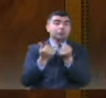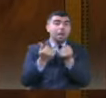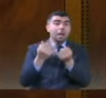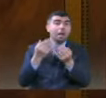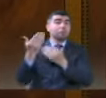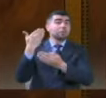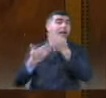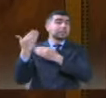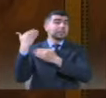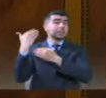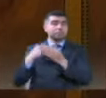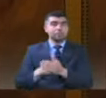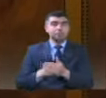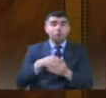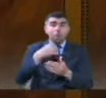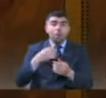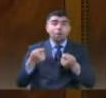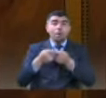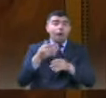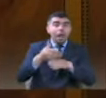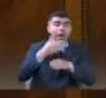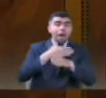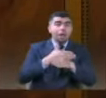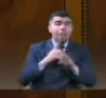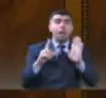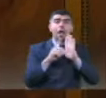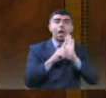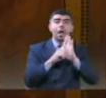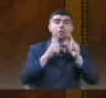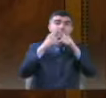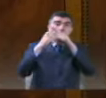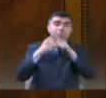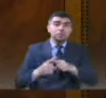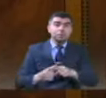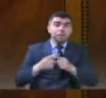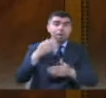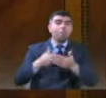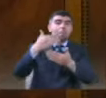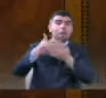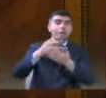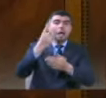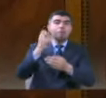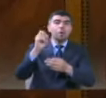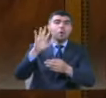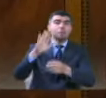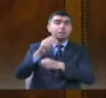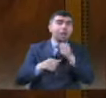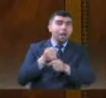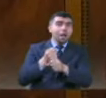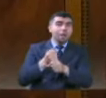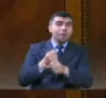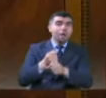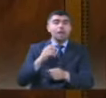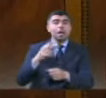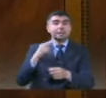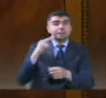في وقت سابق، وذلك قبل الإعداد لمشروع القانون المالي للسنة الموالية، والمرة الثانية في